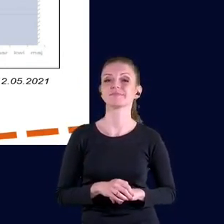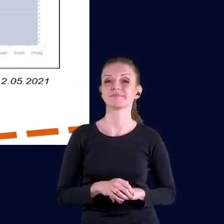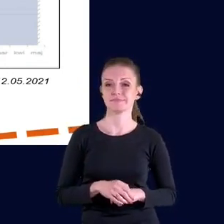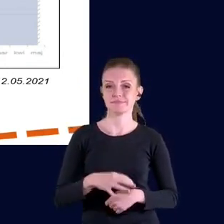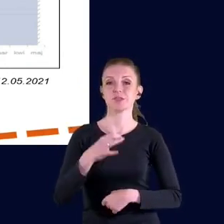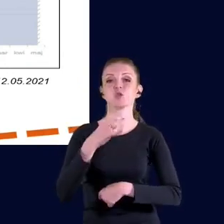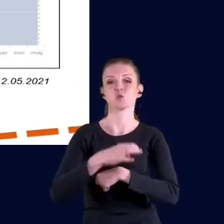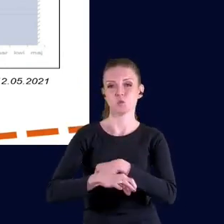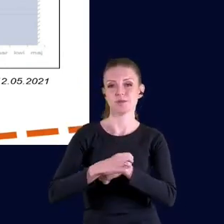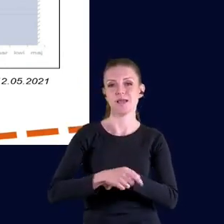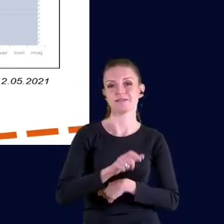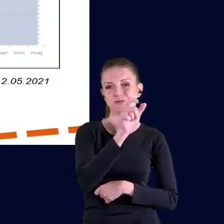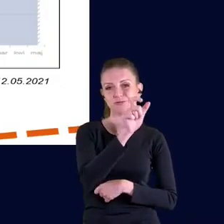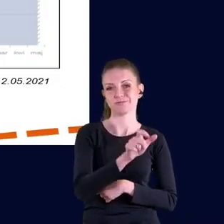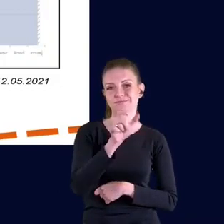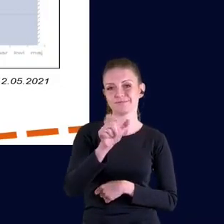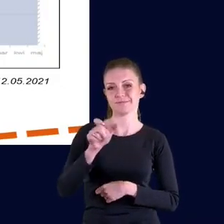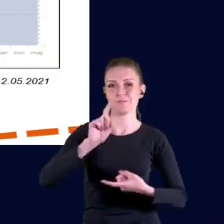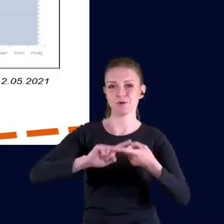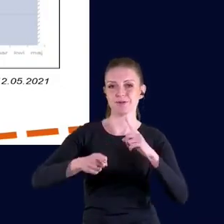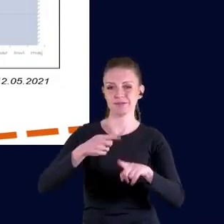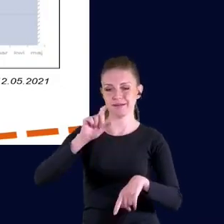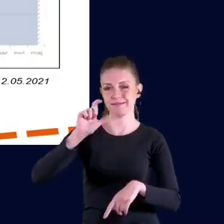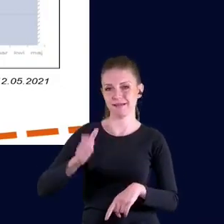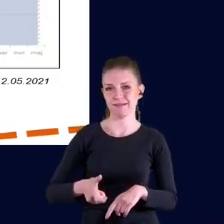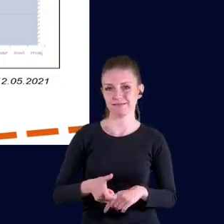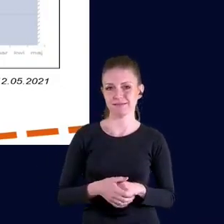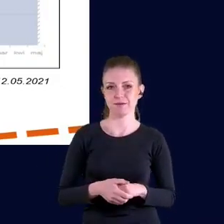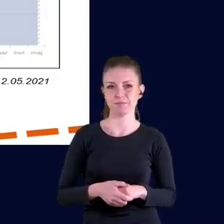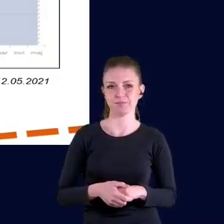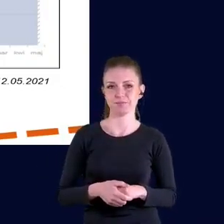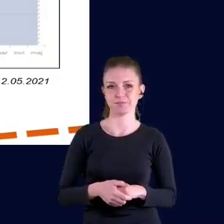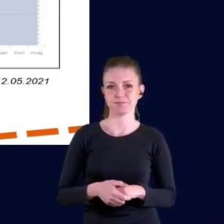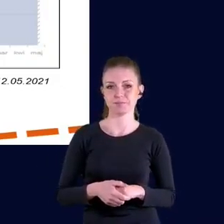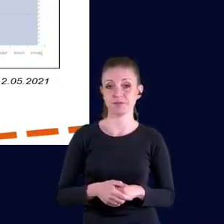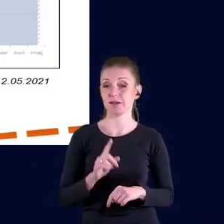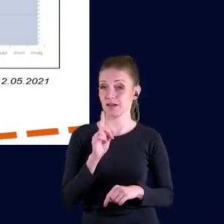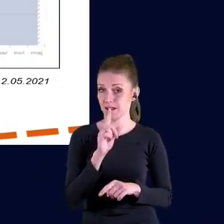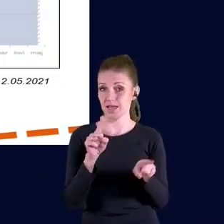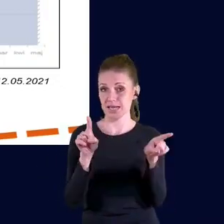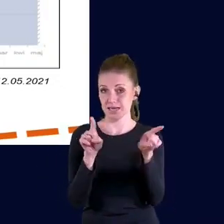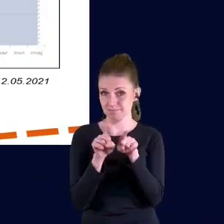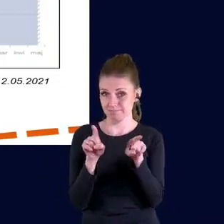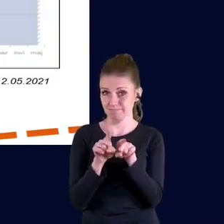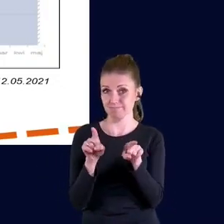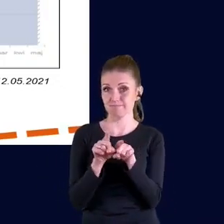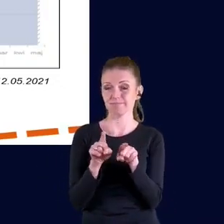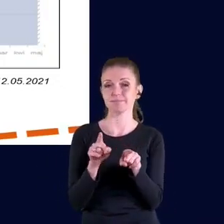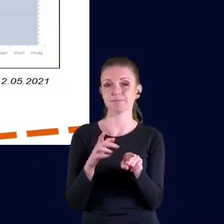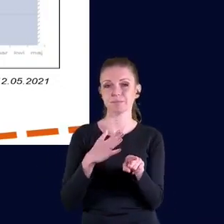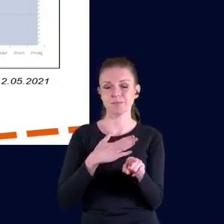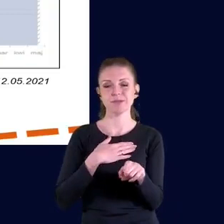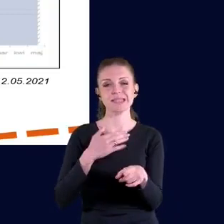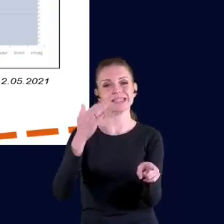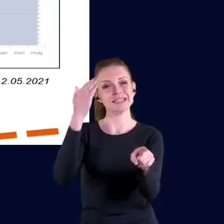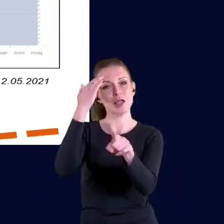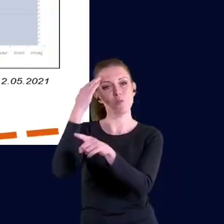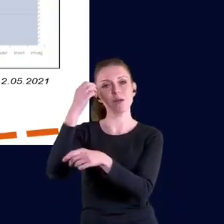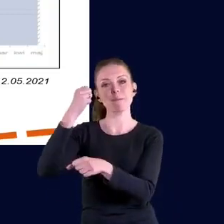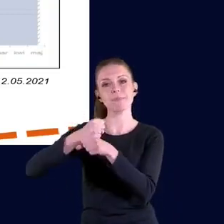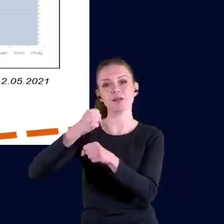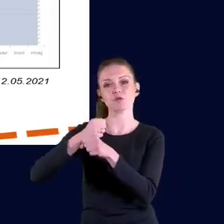co studenci Politechniki Gdańskiej Ale mamy też znajomych pracowników